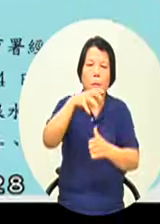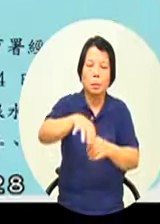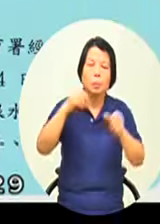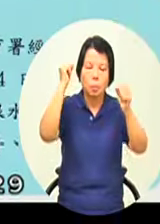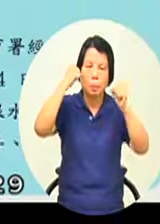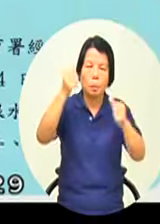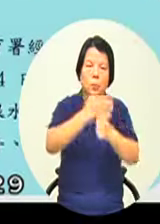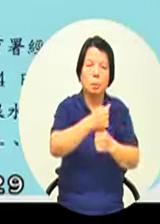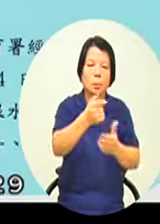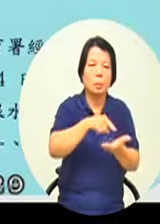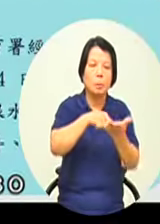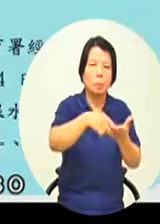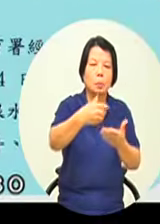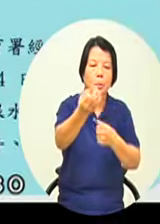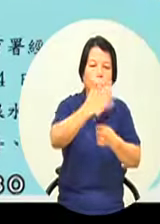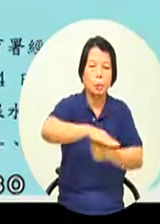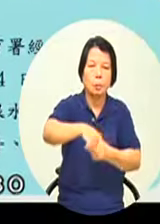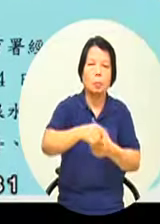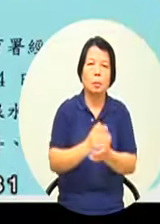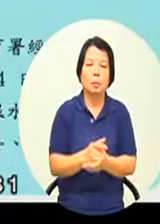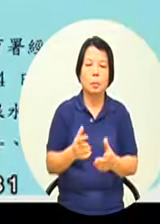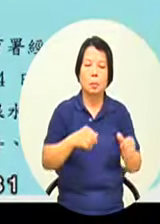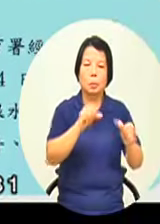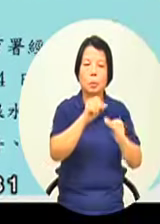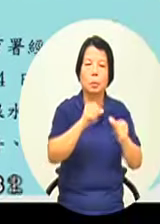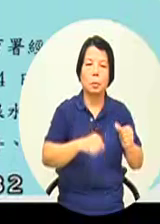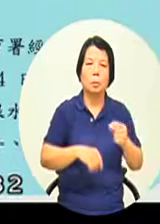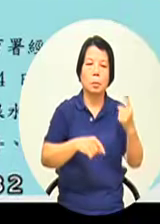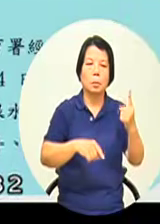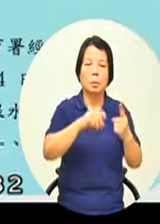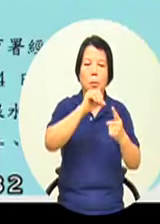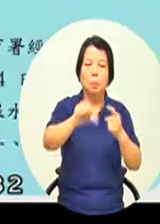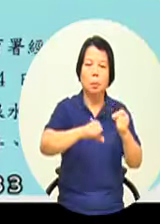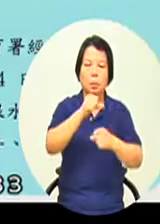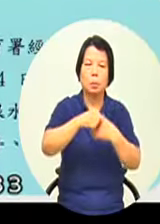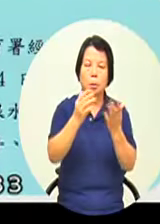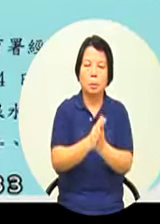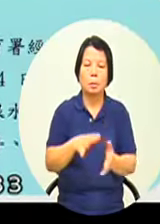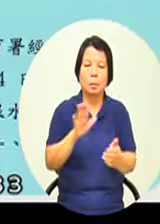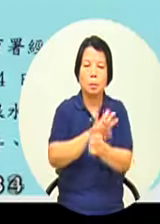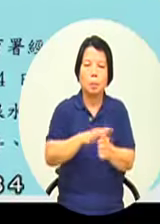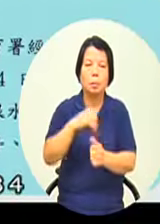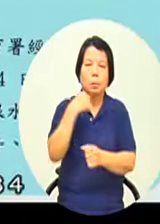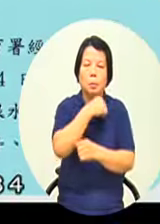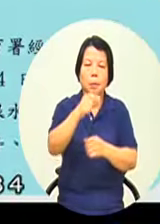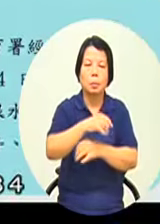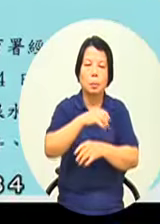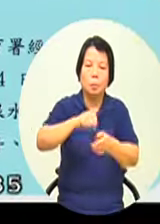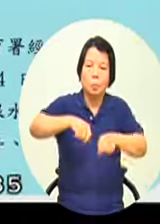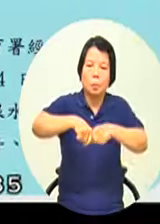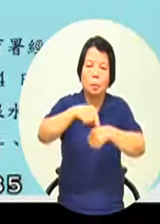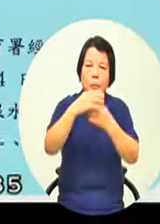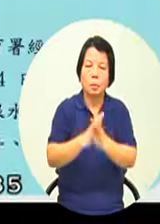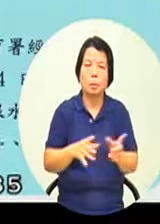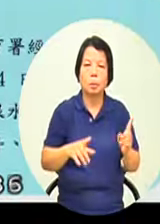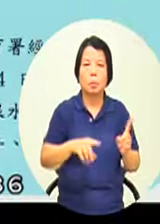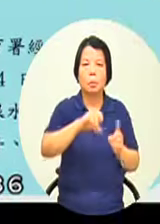来的经费来办理，在105年的运动爱台湾计划，在105年